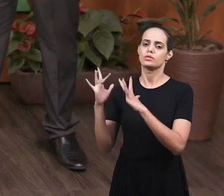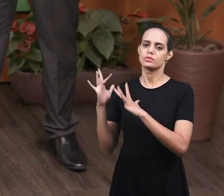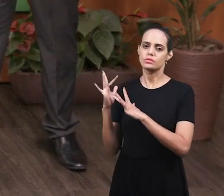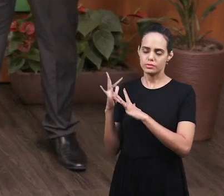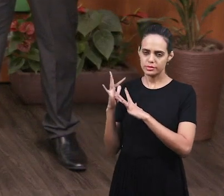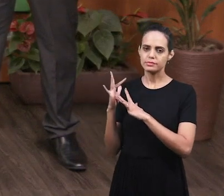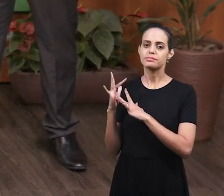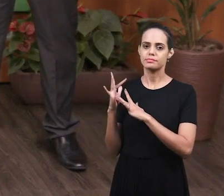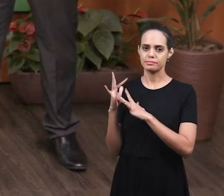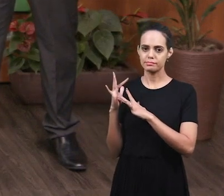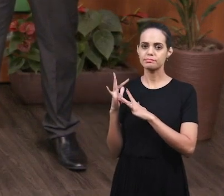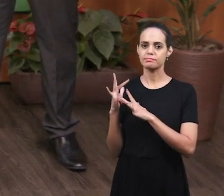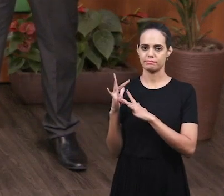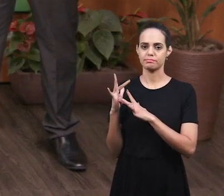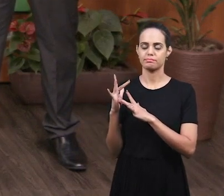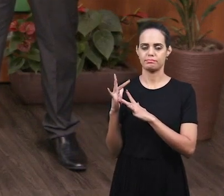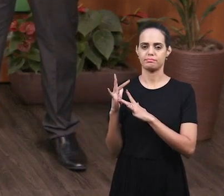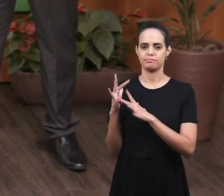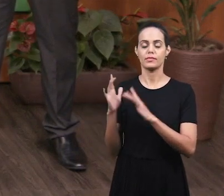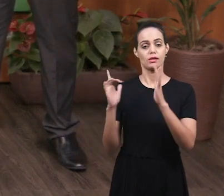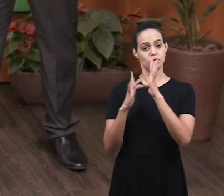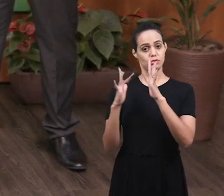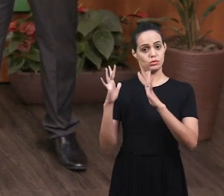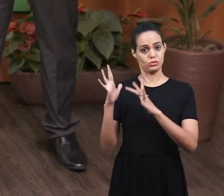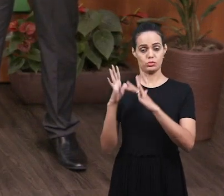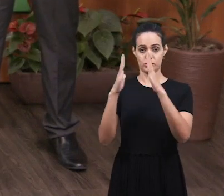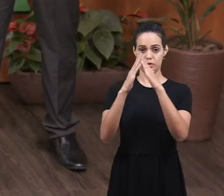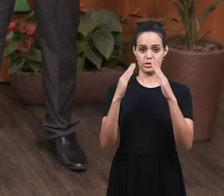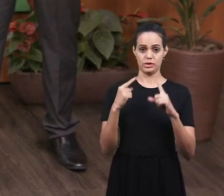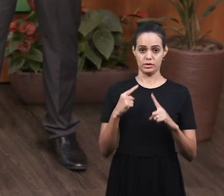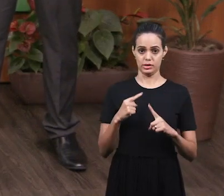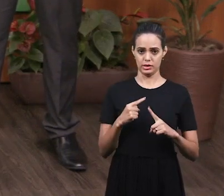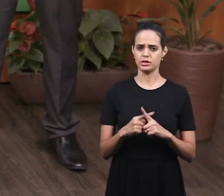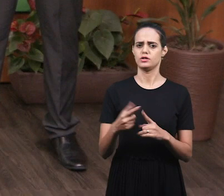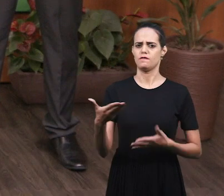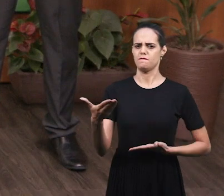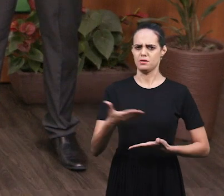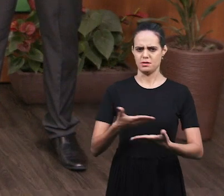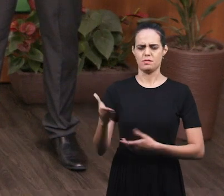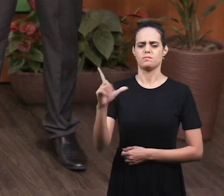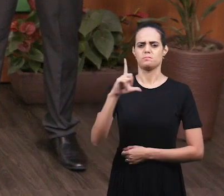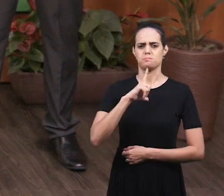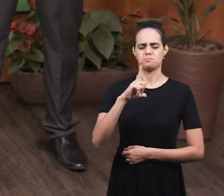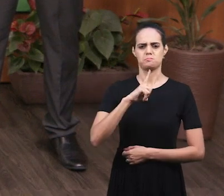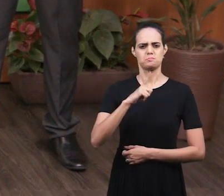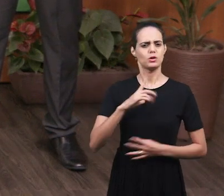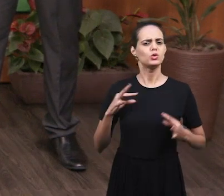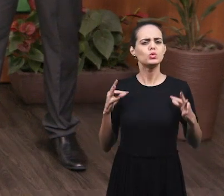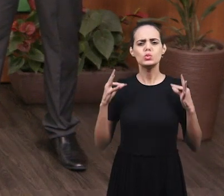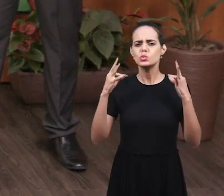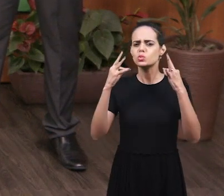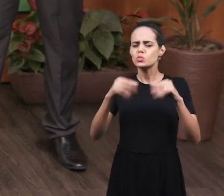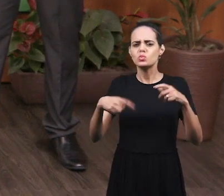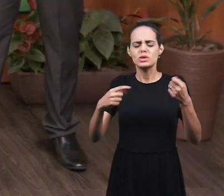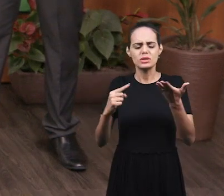à tous ceux qui croient en lui. En Jésus, l'Église fidèle retrouve toutes les